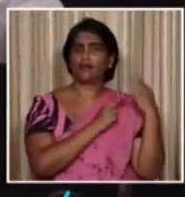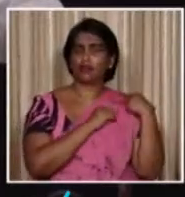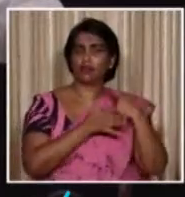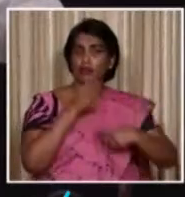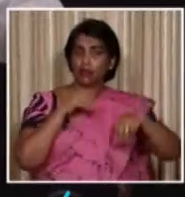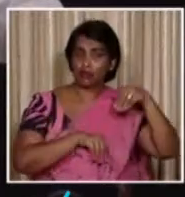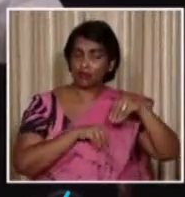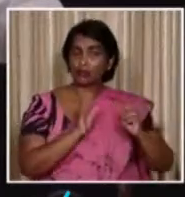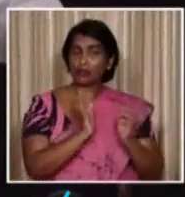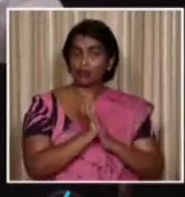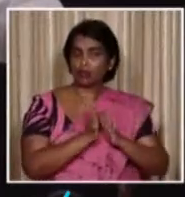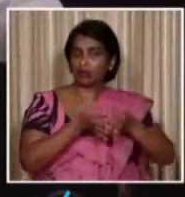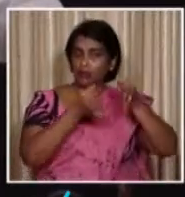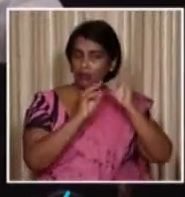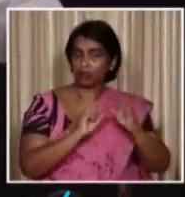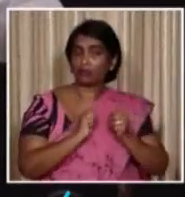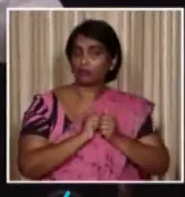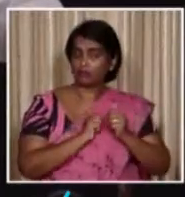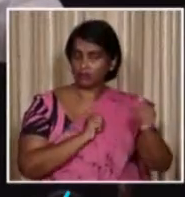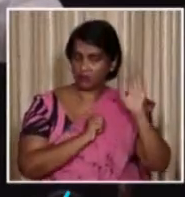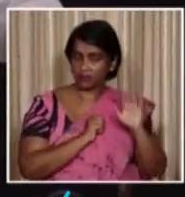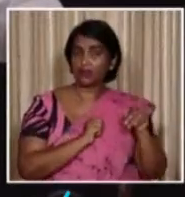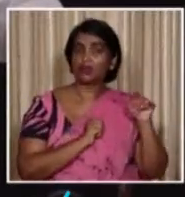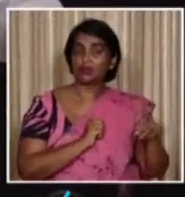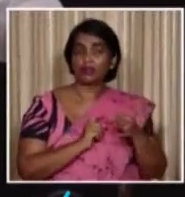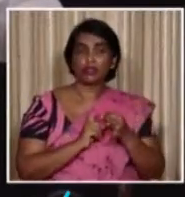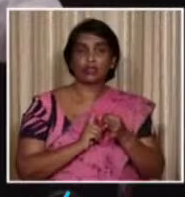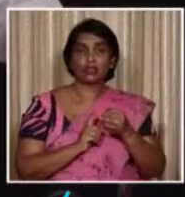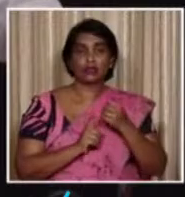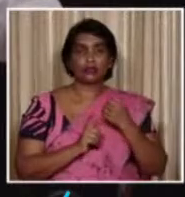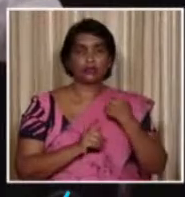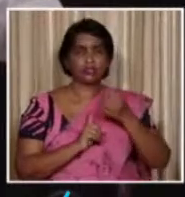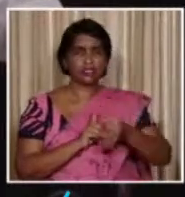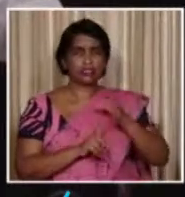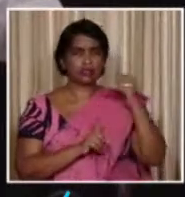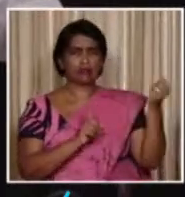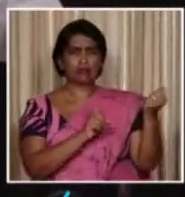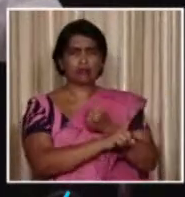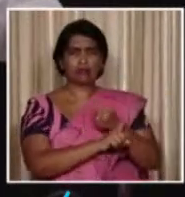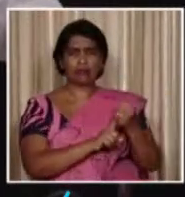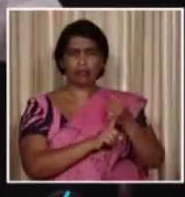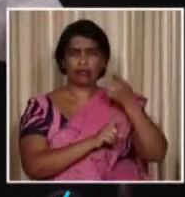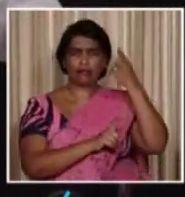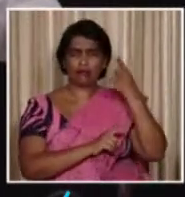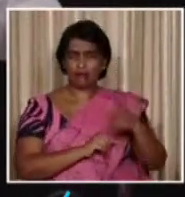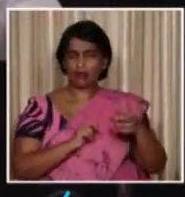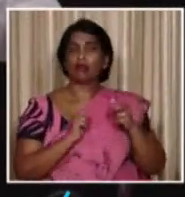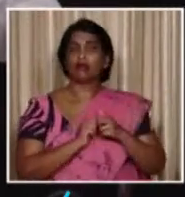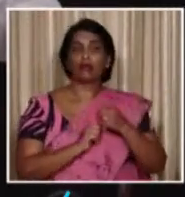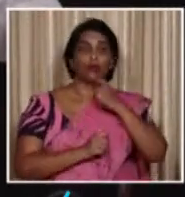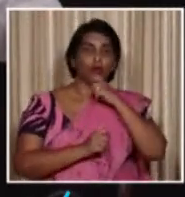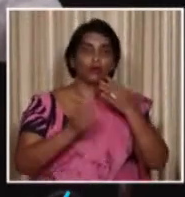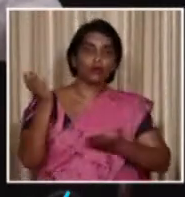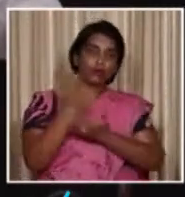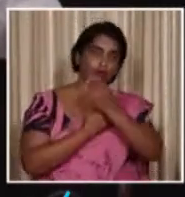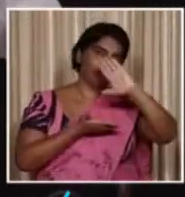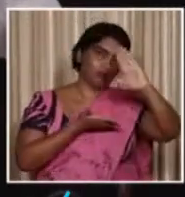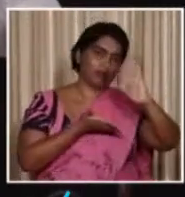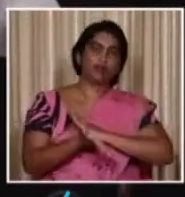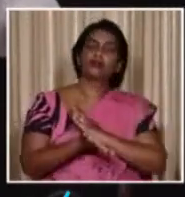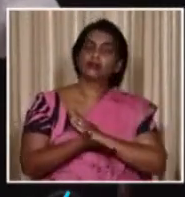කොමිසම කාර්යභාරය නිසි පරිදි ඉටු කිරීම සඳහා විධායක බාධා කරන නිසා තමයි සිදු වී තිබෙන්නේ අධිකරණයට ගිලා සහනය